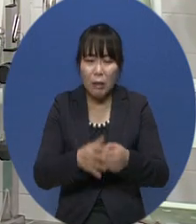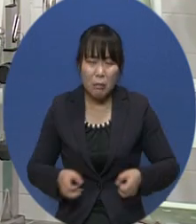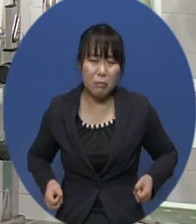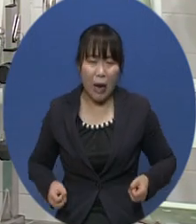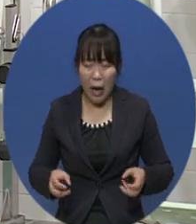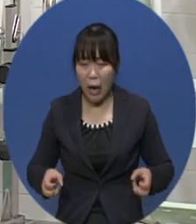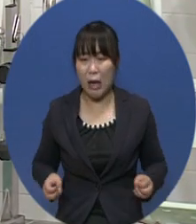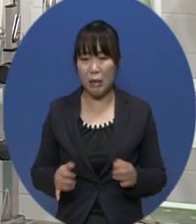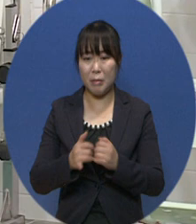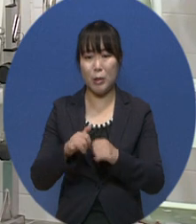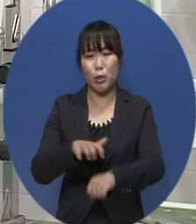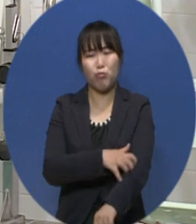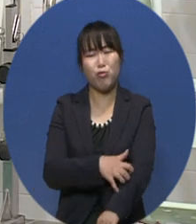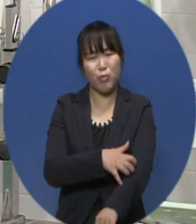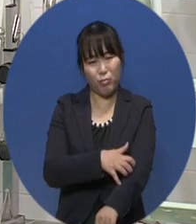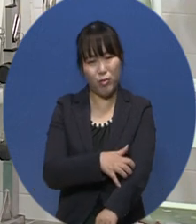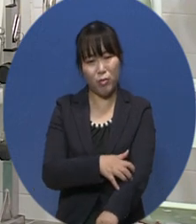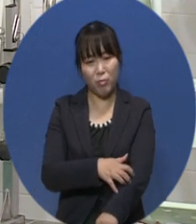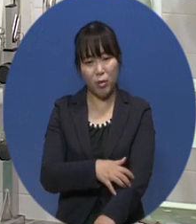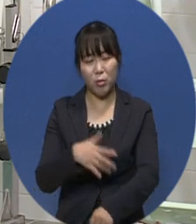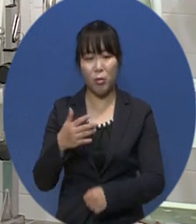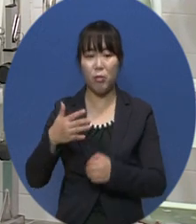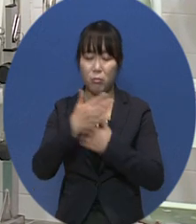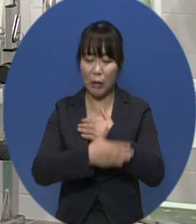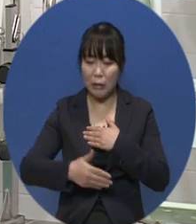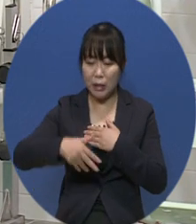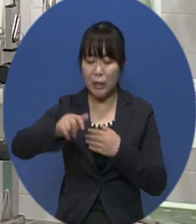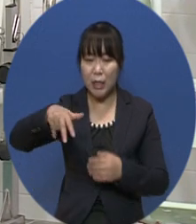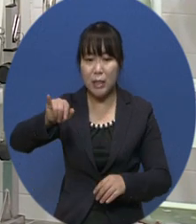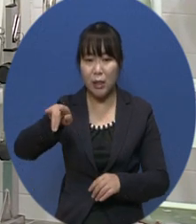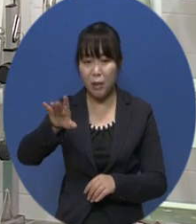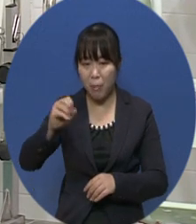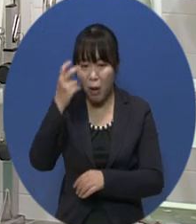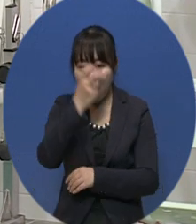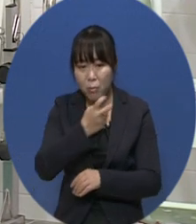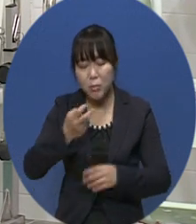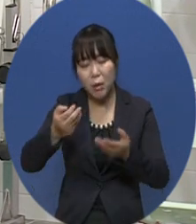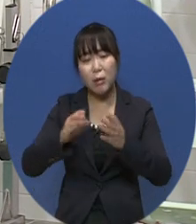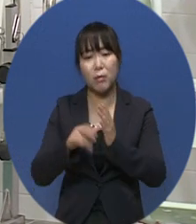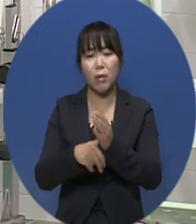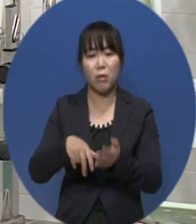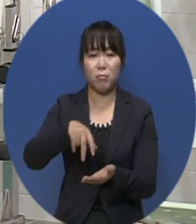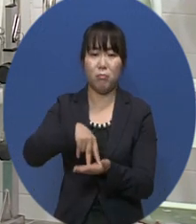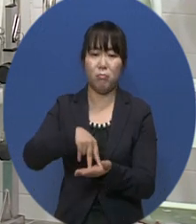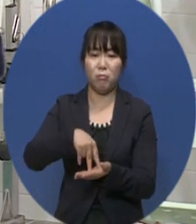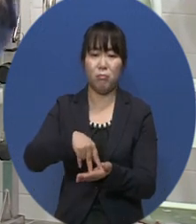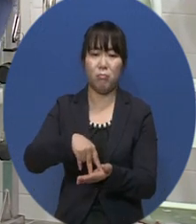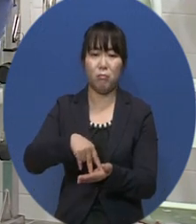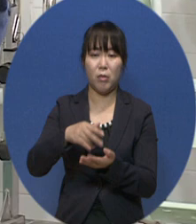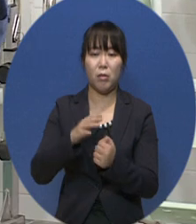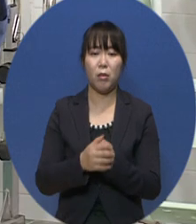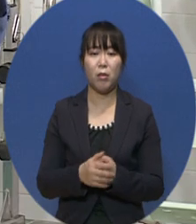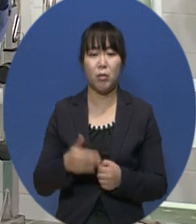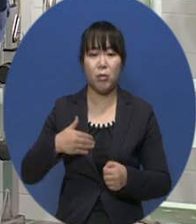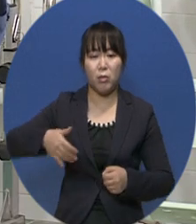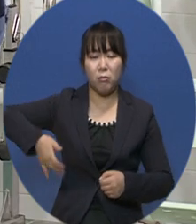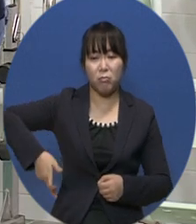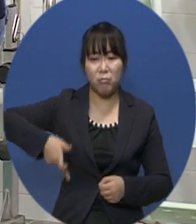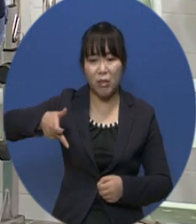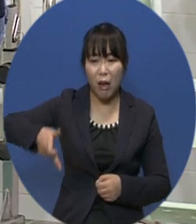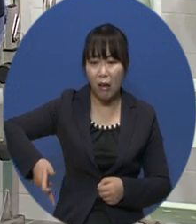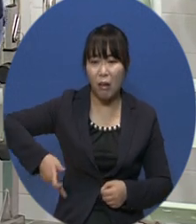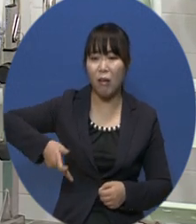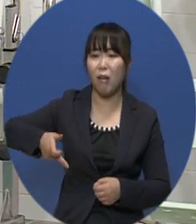분들이 불편하거든요, 사실. 그리고 체지방 검사를 받는데 서서 딱 하는데 저는 크러치를 짚잖아요. 네. 목발을